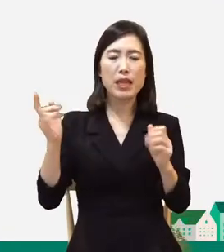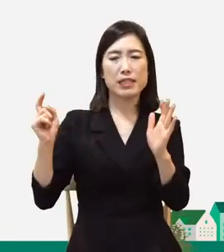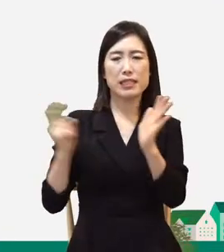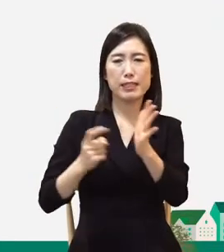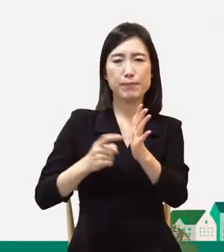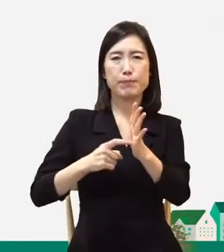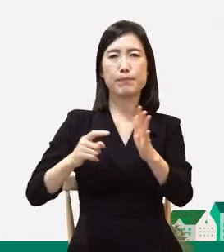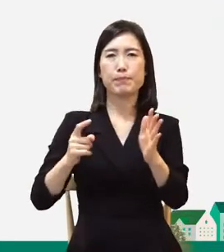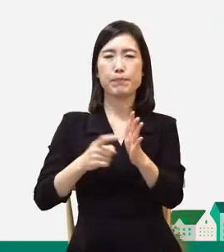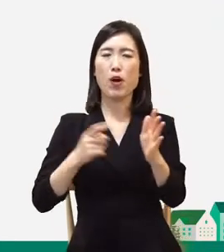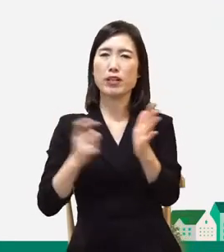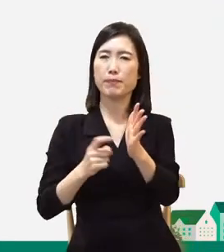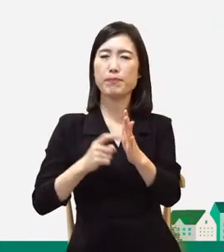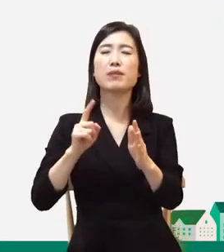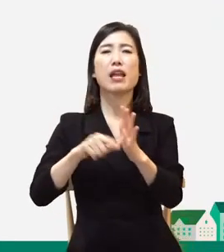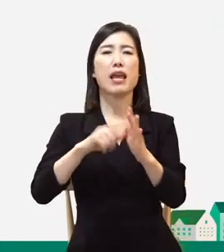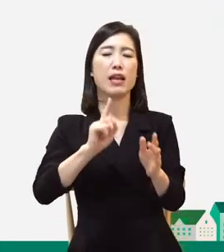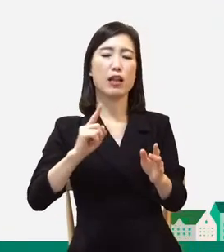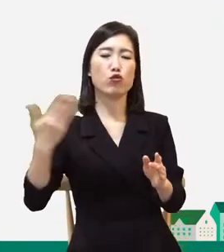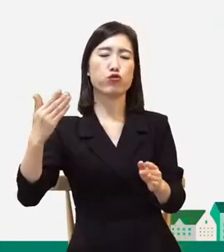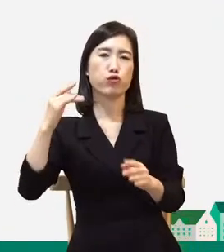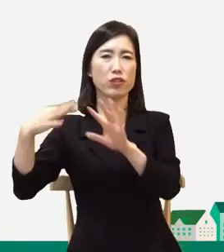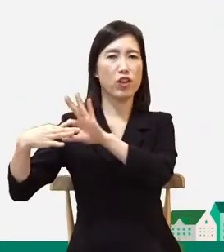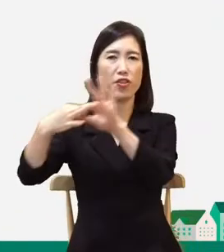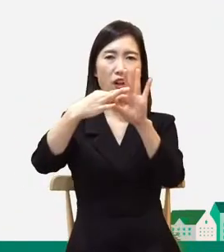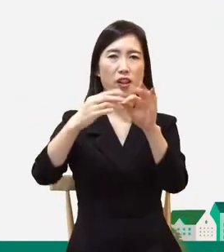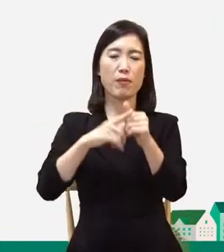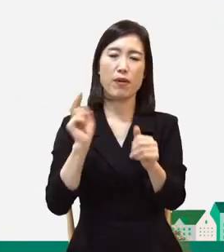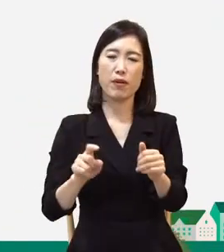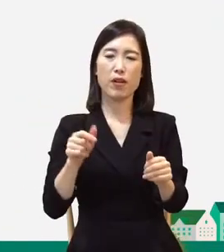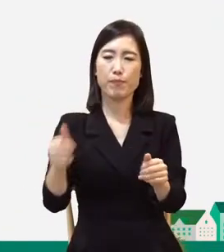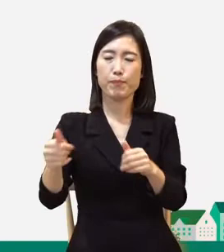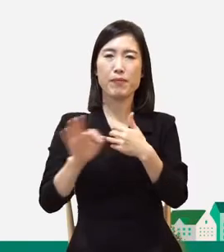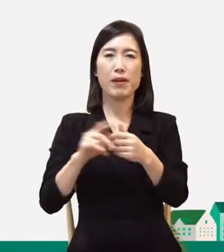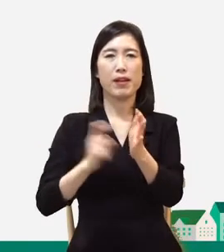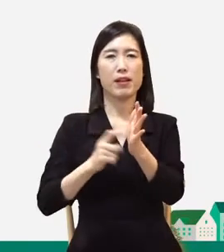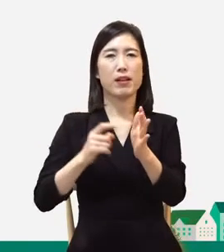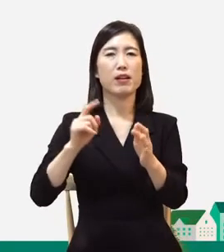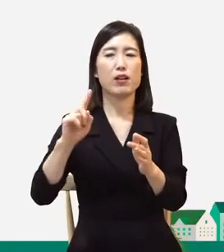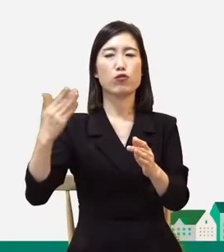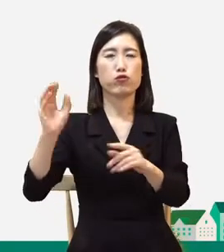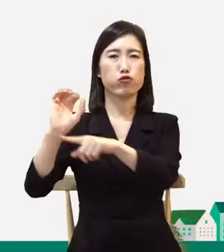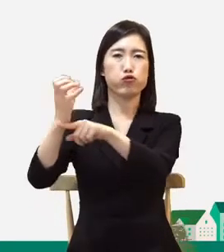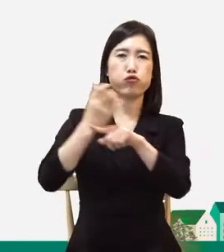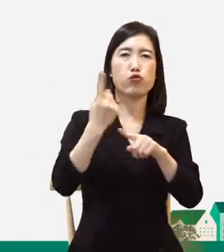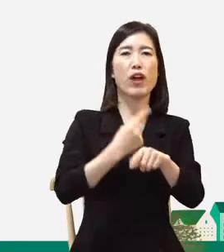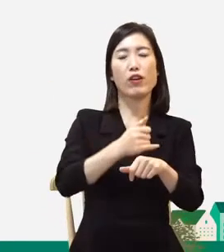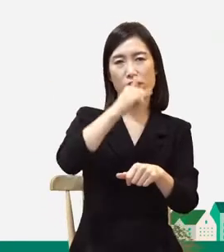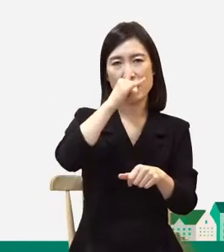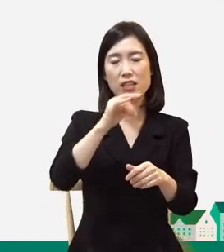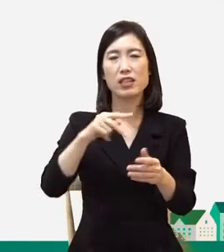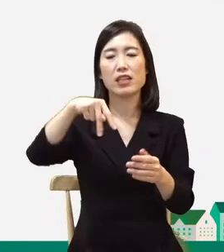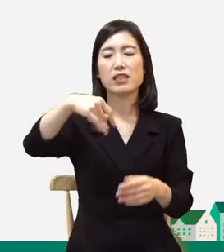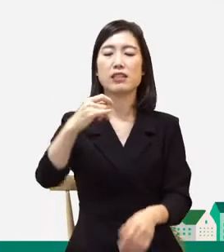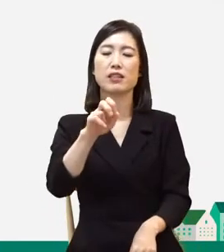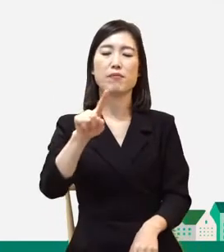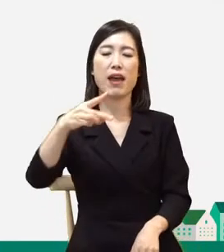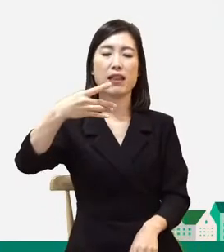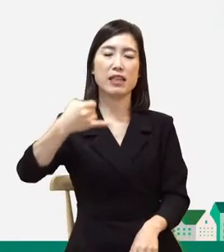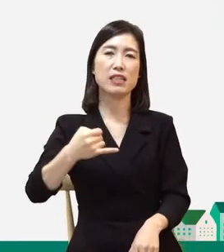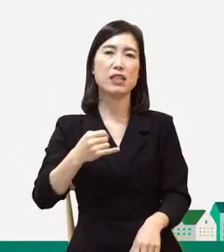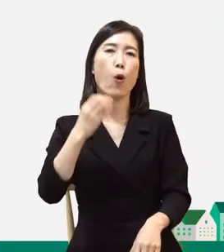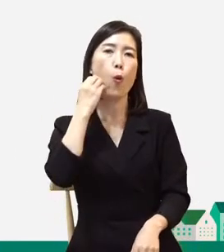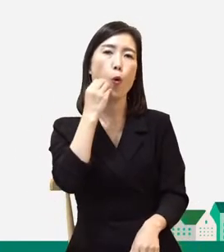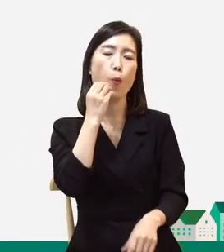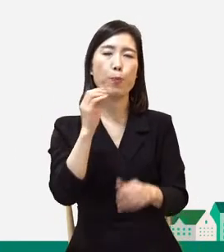수 있도록 응급 호출, 119 응급 출동 등을 지원주택에 이렇게 설치해서 저희들이 비대면인 상황에서도